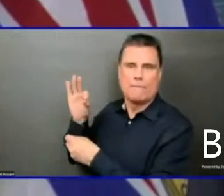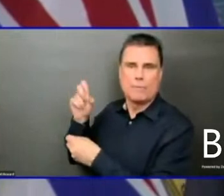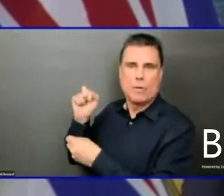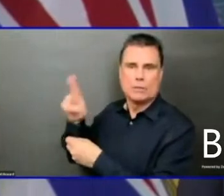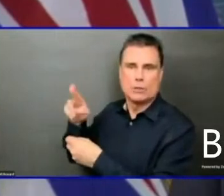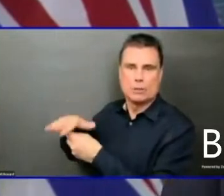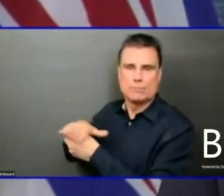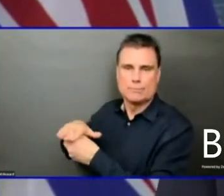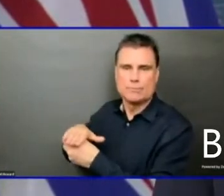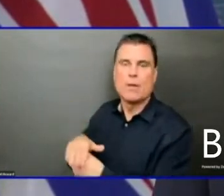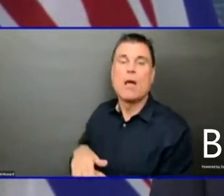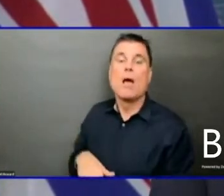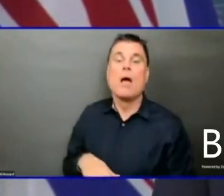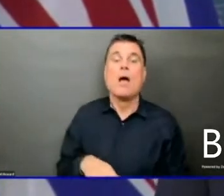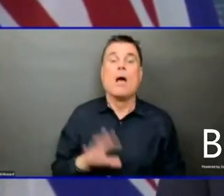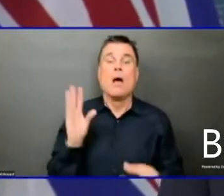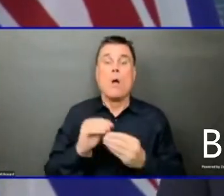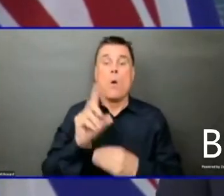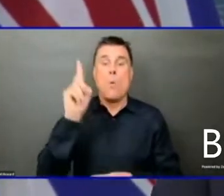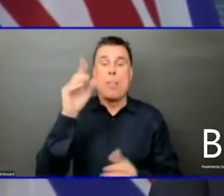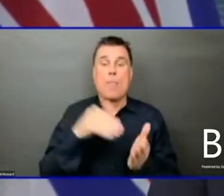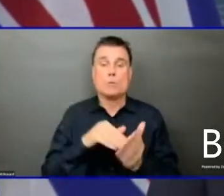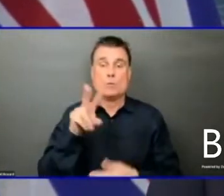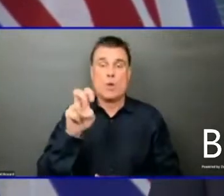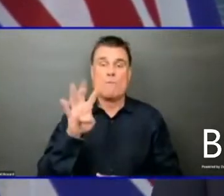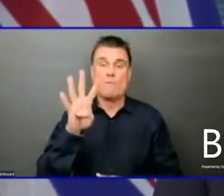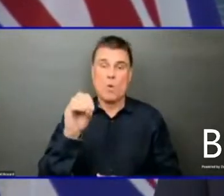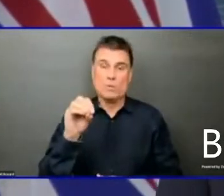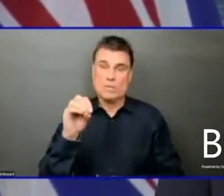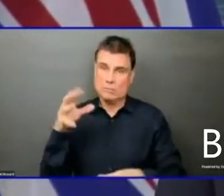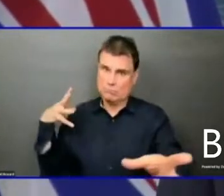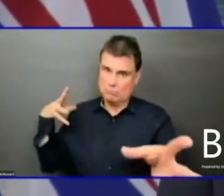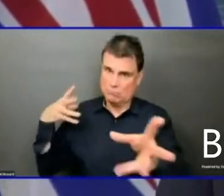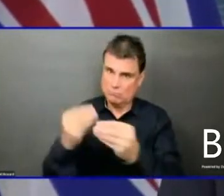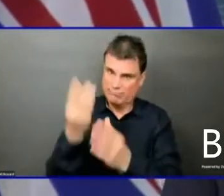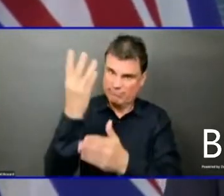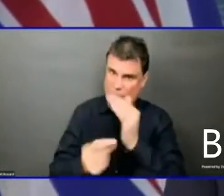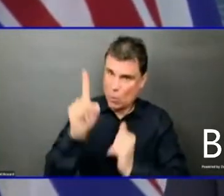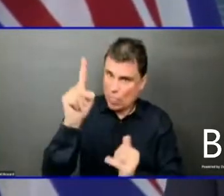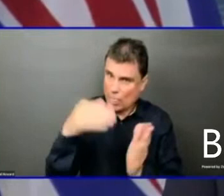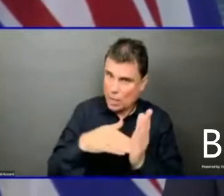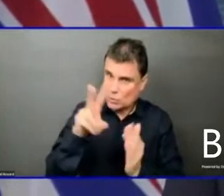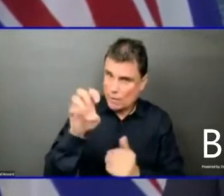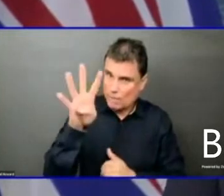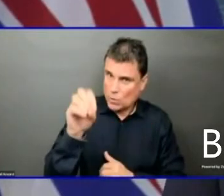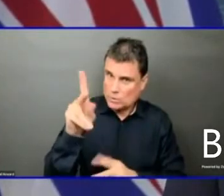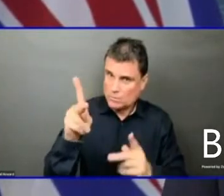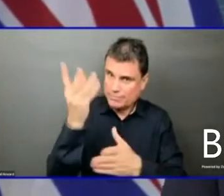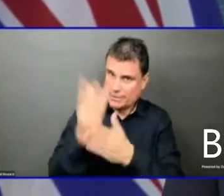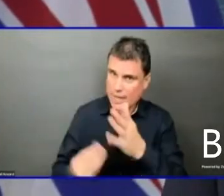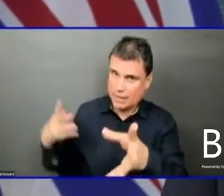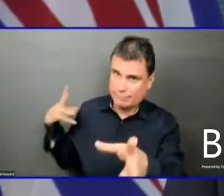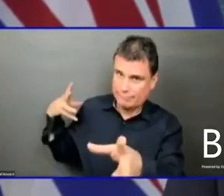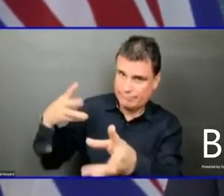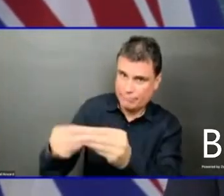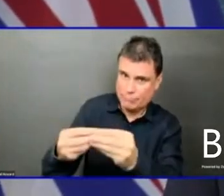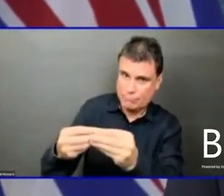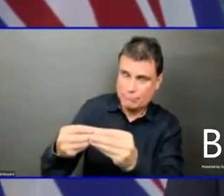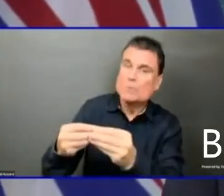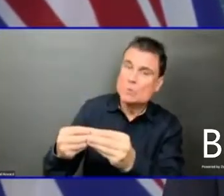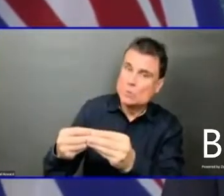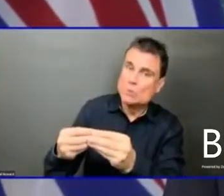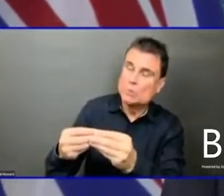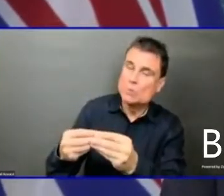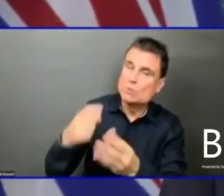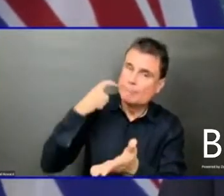共是到了 COVID-19 since 1240 the 例 beginning 了 of the 啊！ pandemic. 自从全球 This 流行病以 say 来， will 我们 be BC 省已经 providing 新冠 the numbers 相 for 关的死